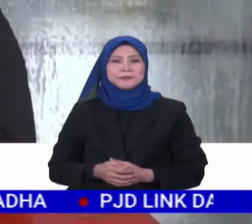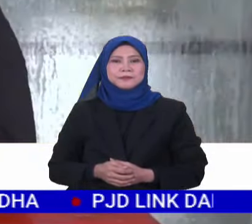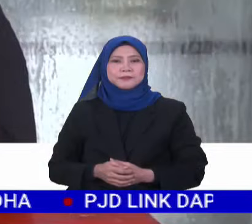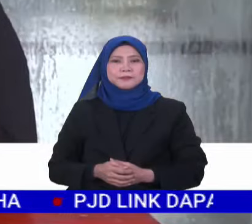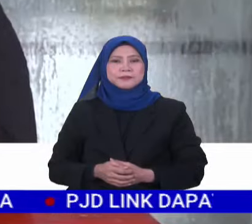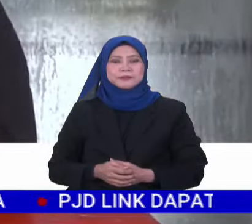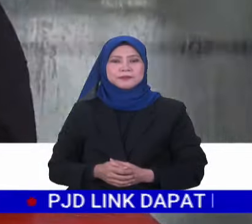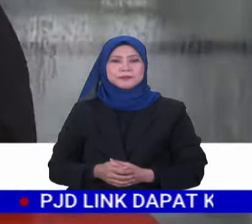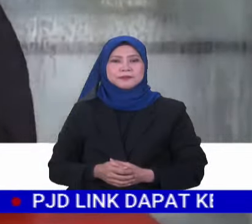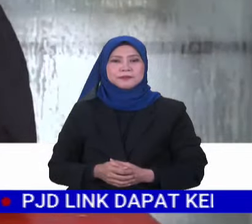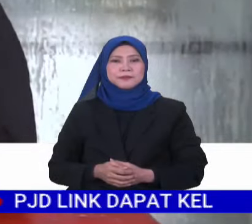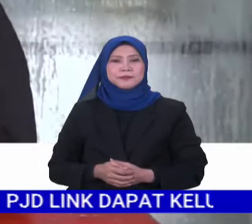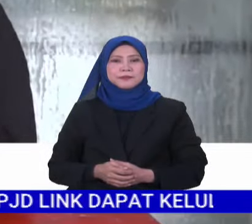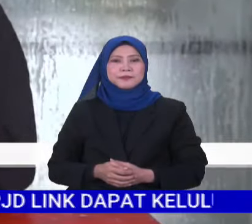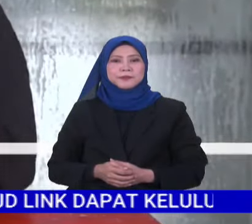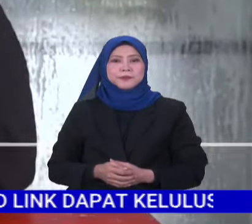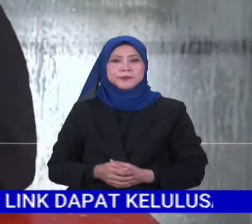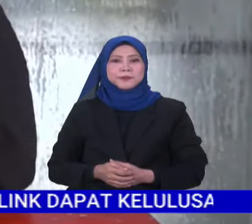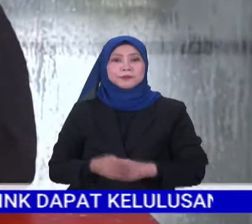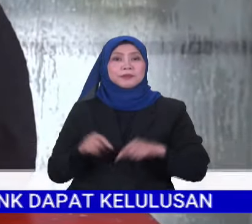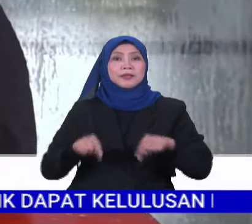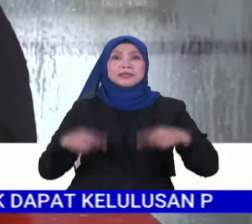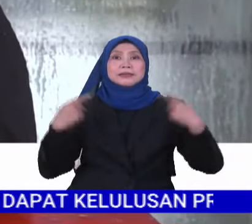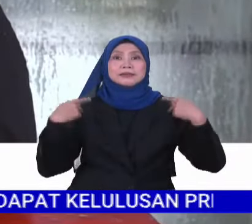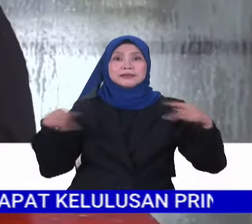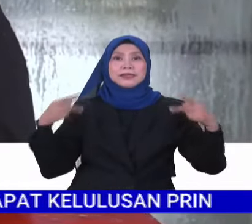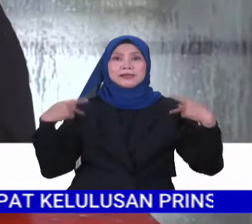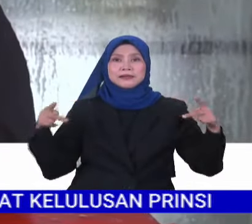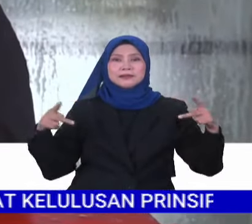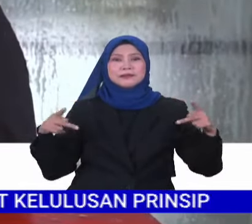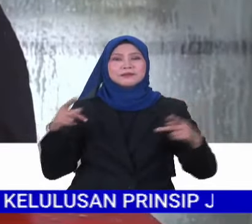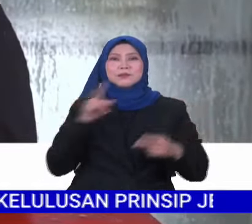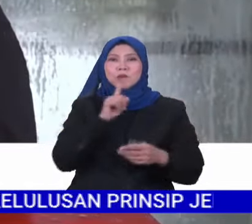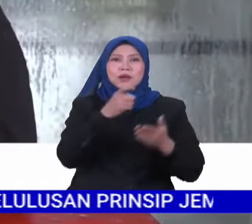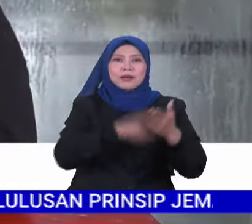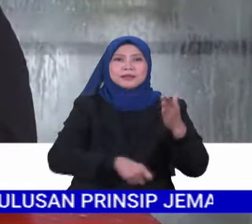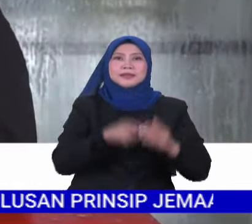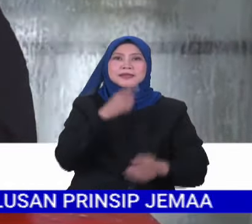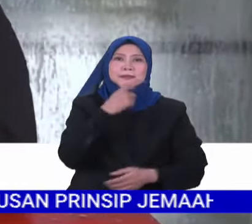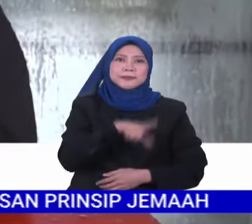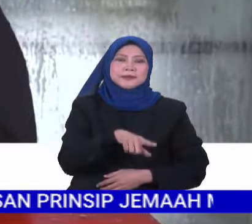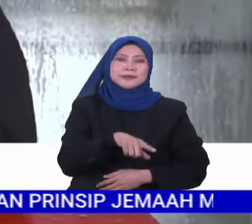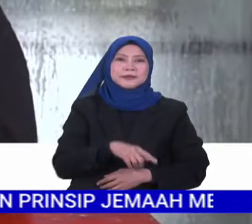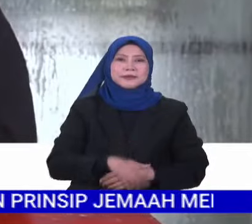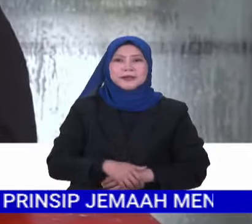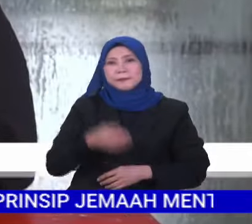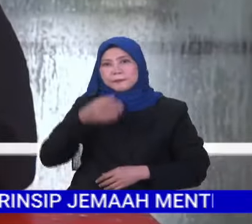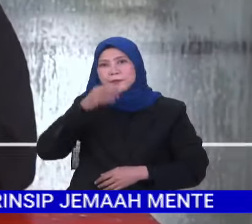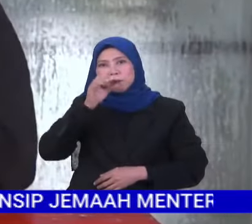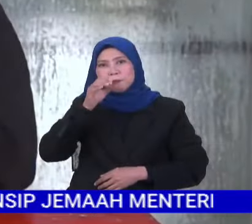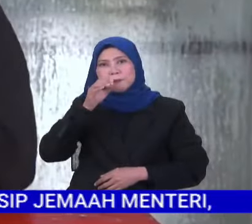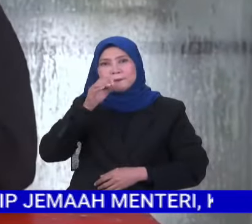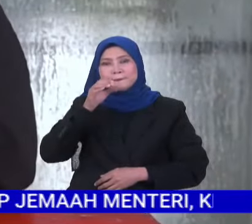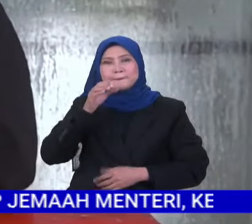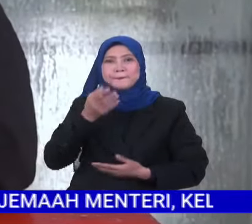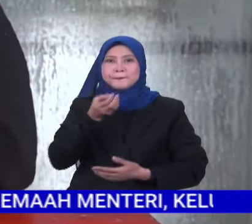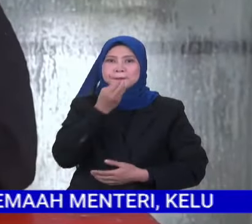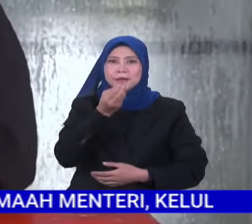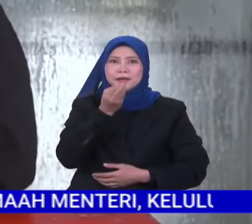Indonesia ndak kerja animal kita masih ke Kakang agama-agama baik minuman